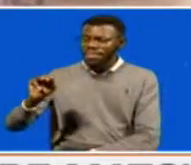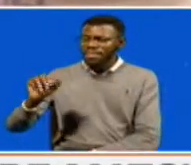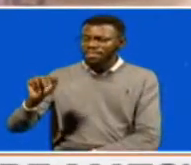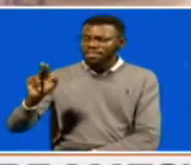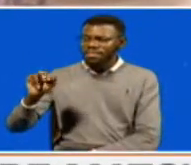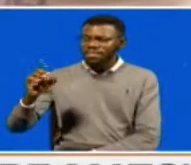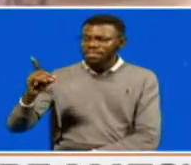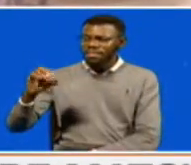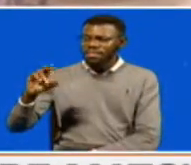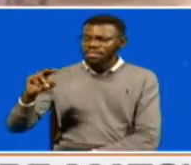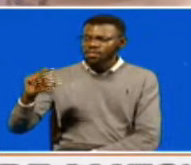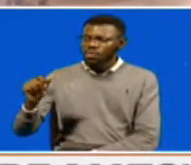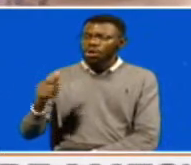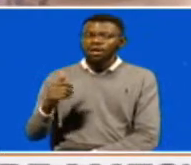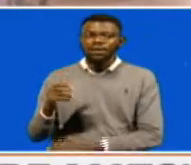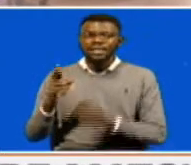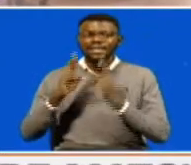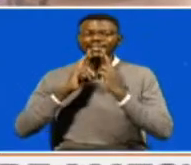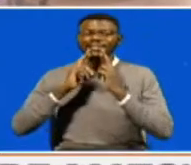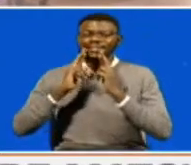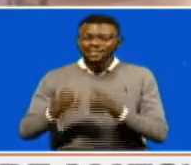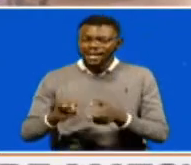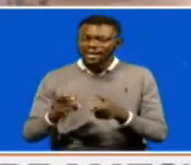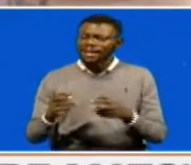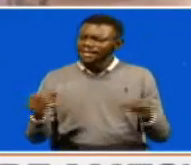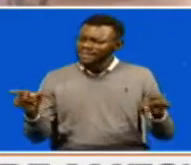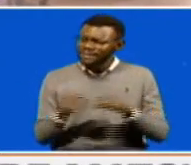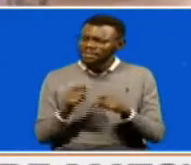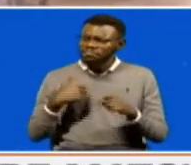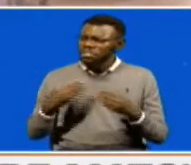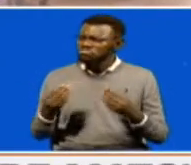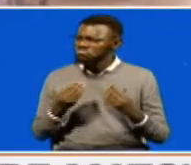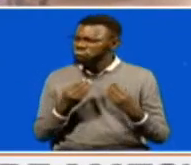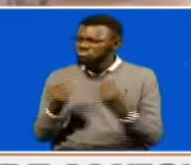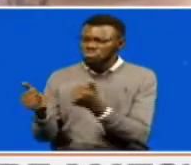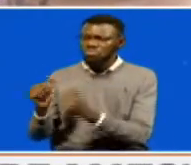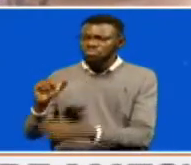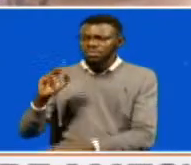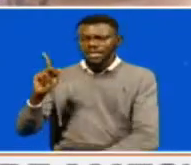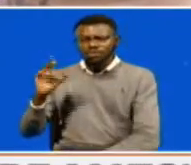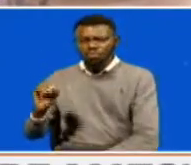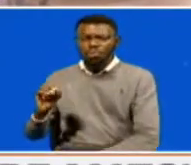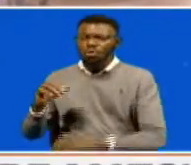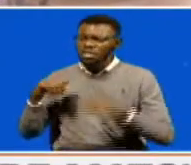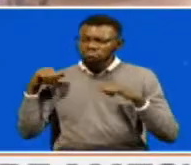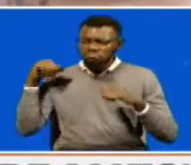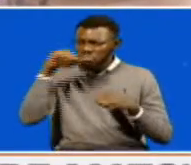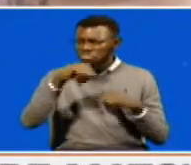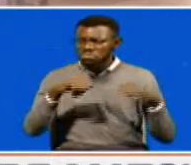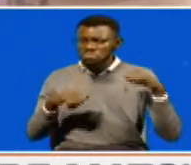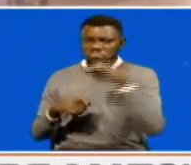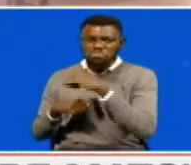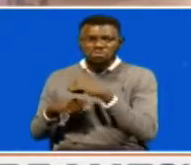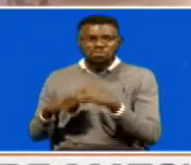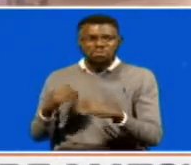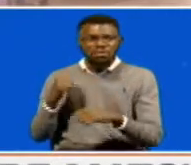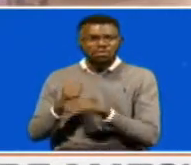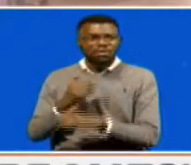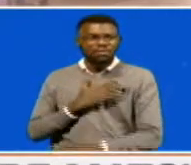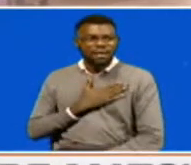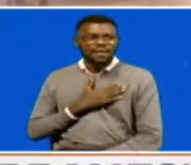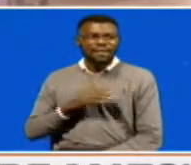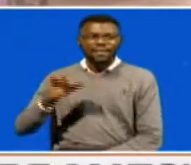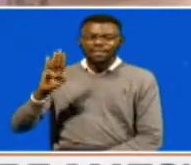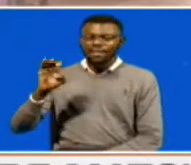Matokeo itakuwa ni kama haya yayo. Kazi yangu ni makeio tu sasa. Mimi ni kupigana kwa ring, betnare